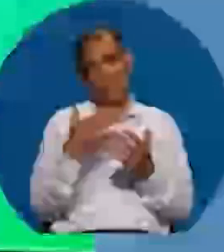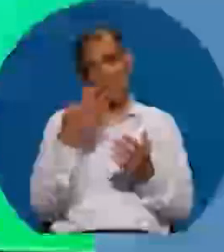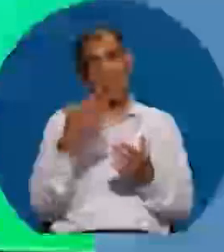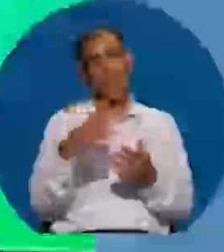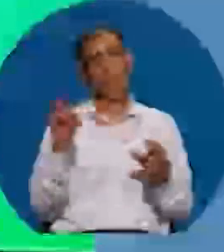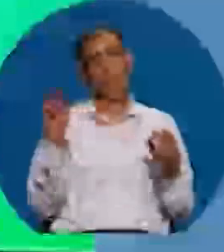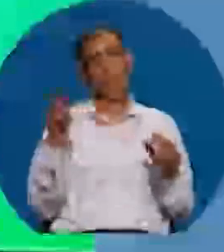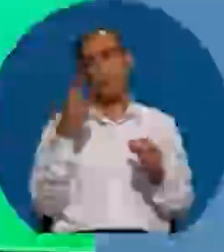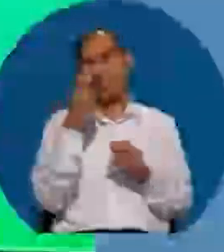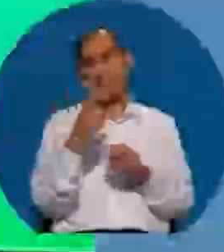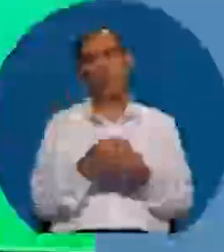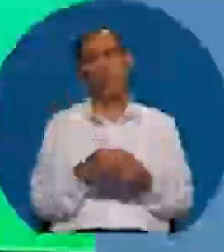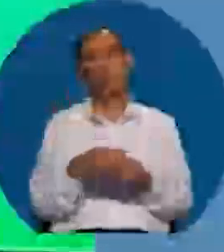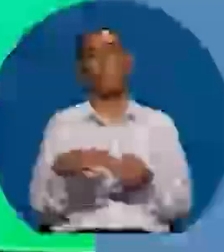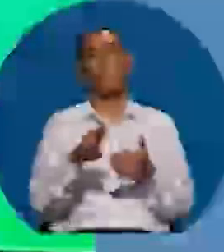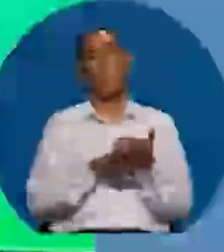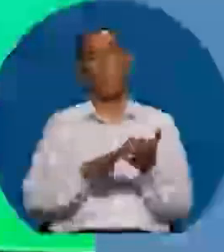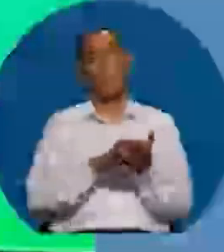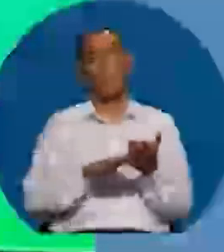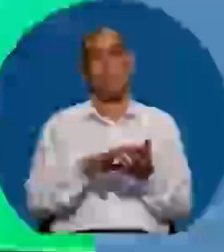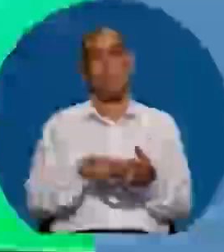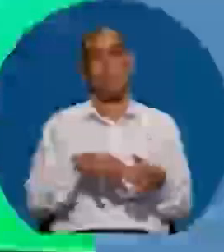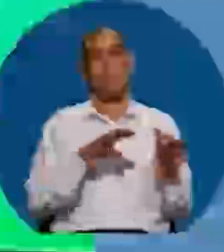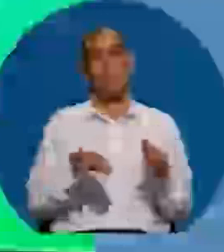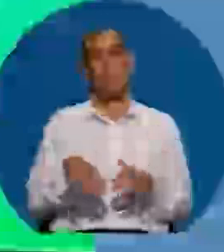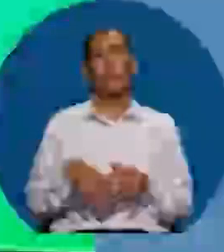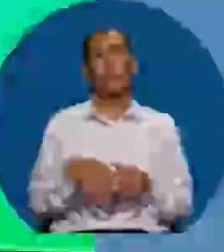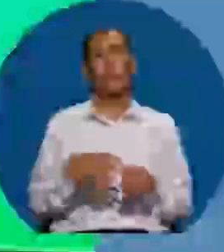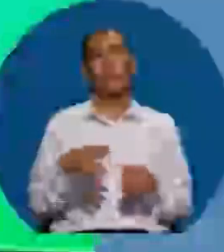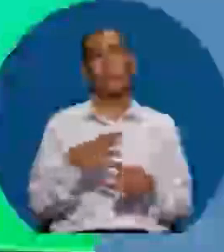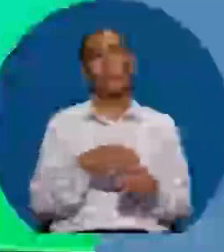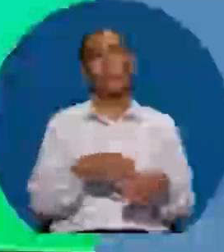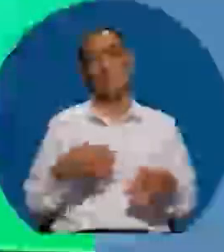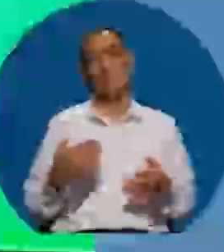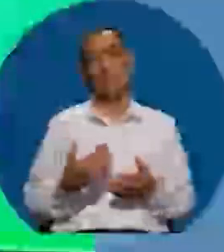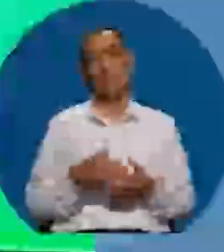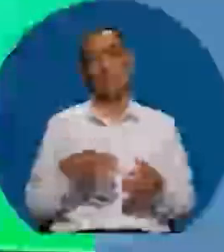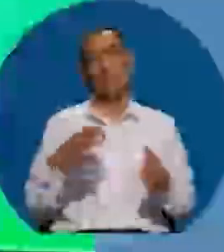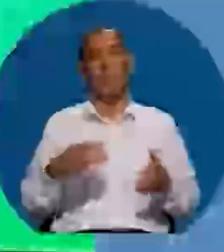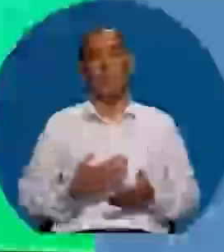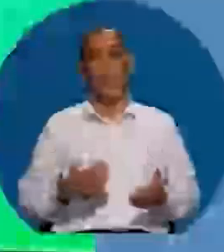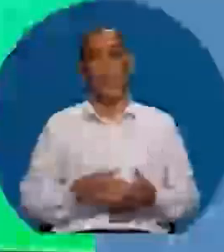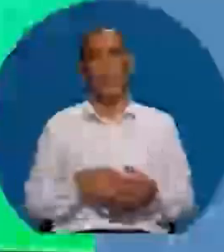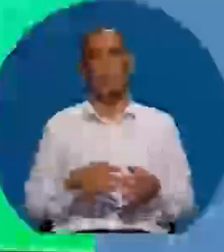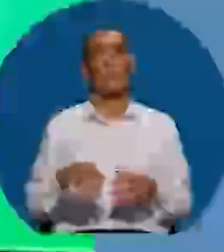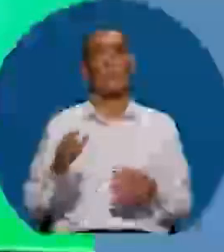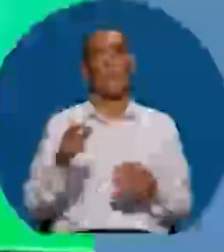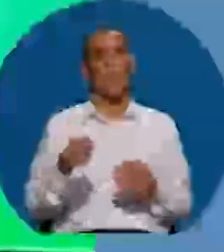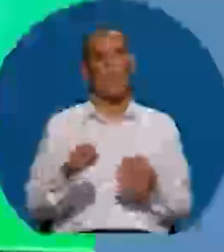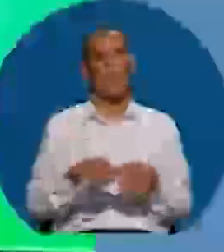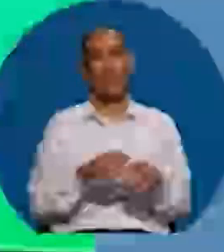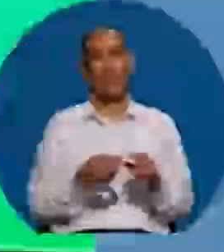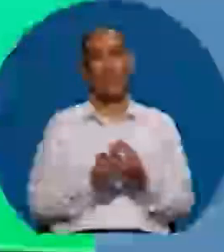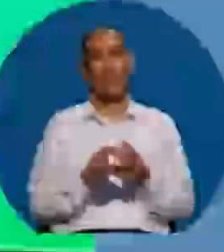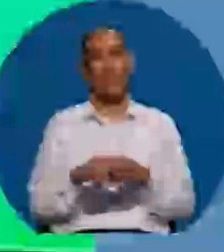қаратың, және бір марте қайталап өтсек. Өмірдің гілті өзегі, нан ширин, нан мазалы,